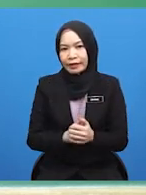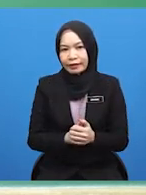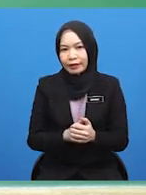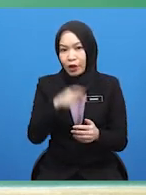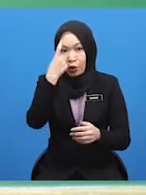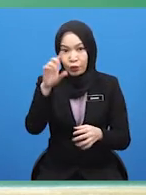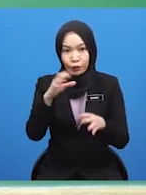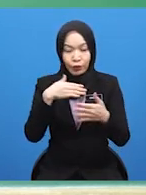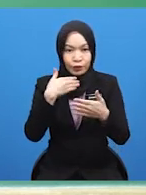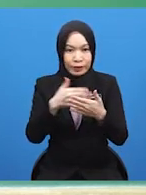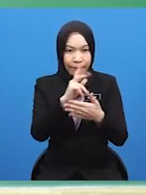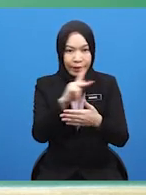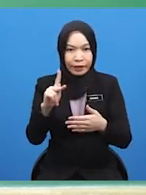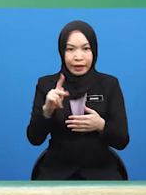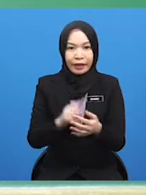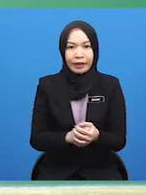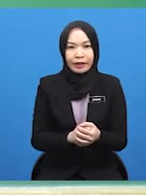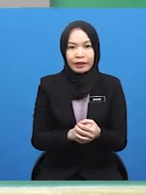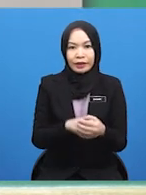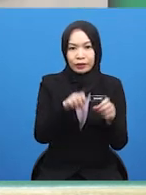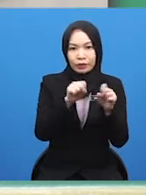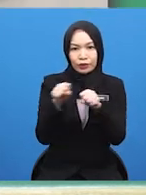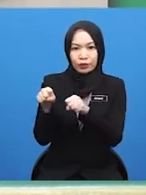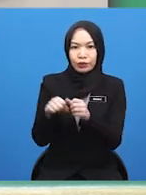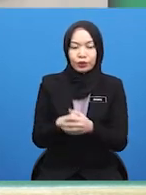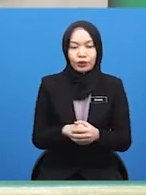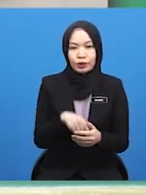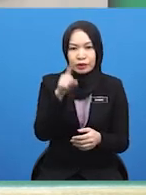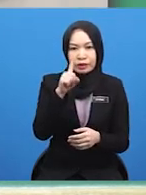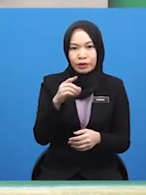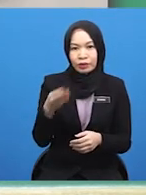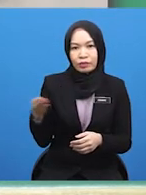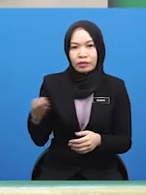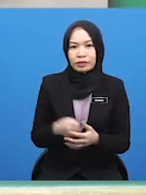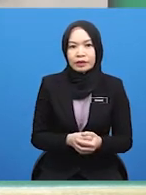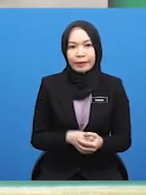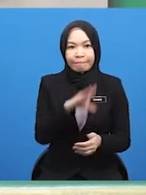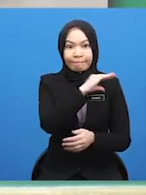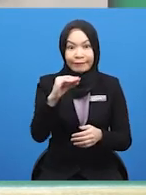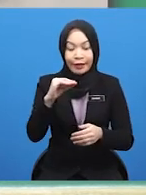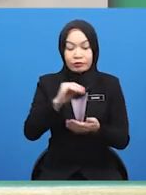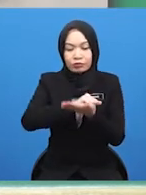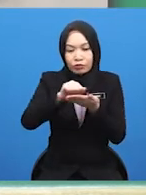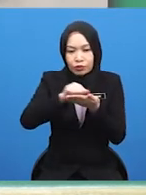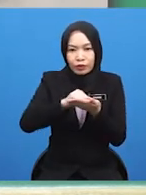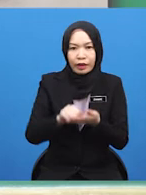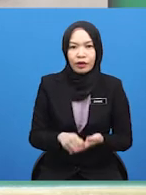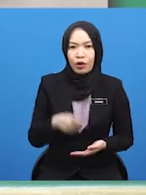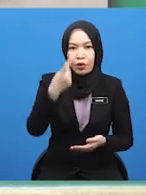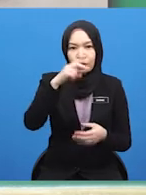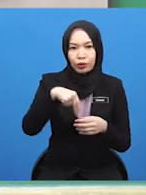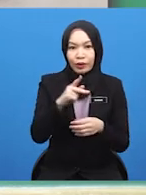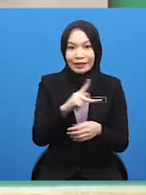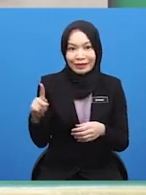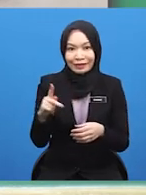struktur sesuatu objek. Teknik gosokan, gosokan pada warna yang dihasilkan untuk menimbulkan